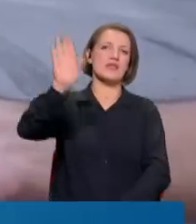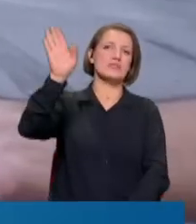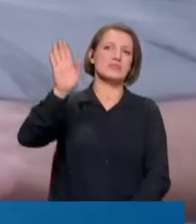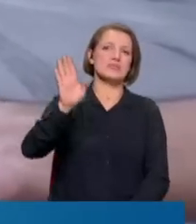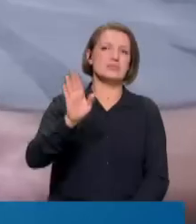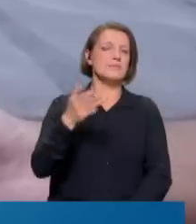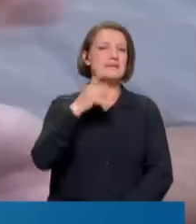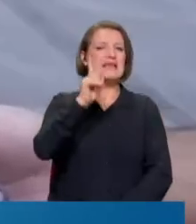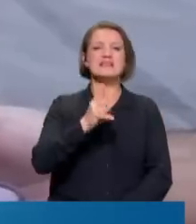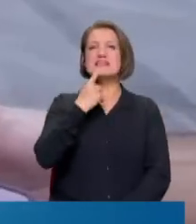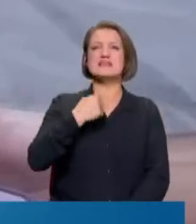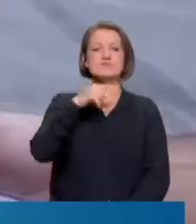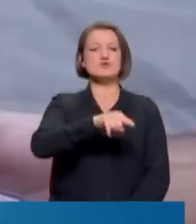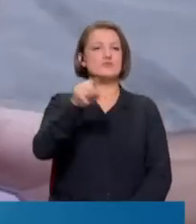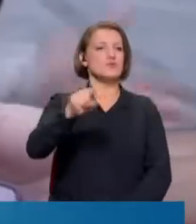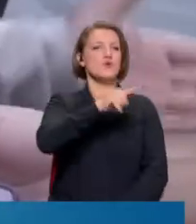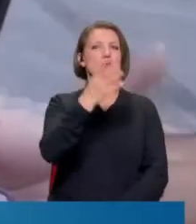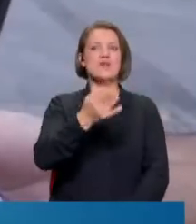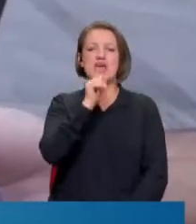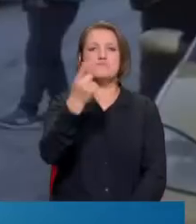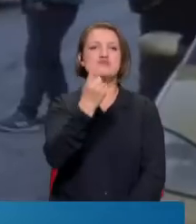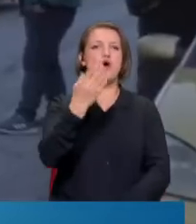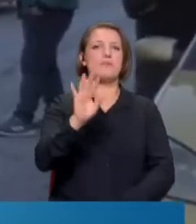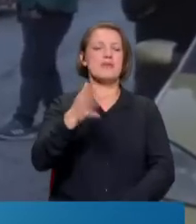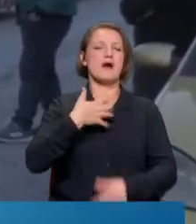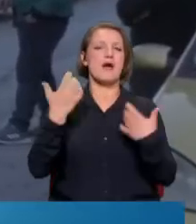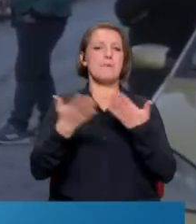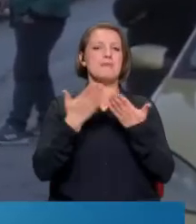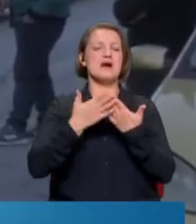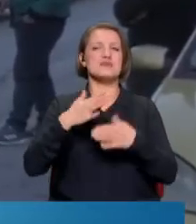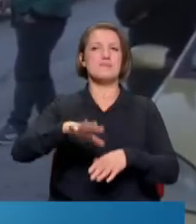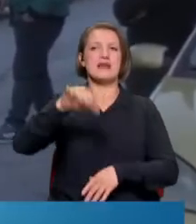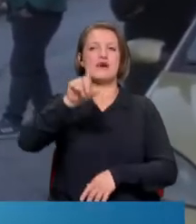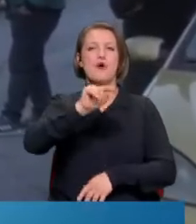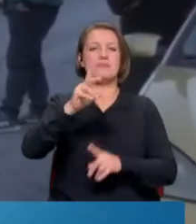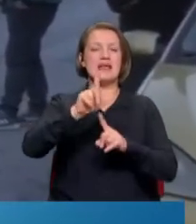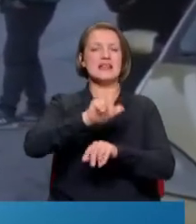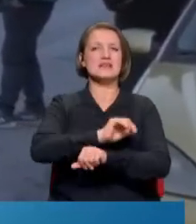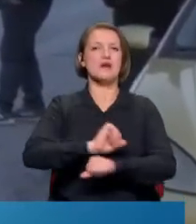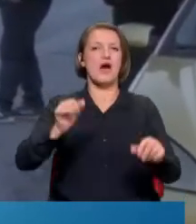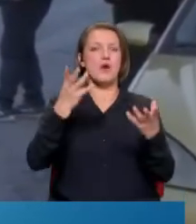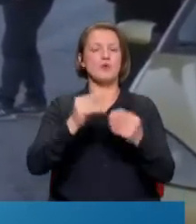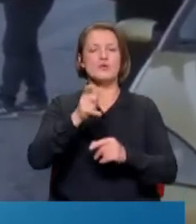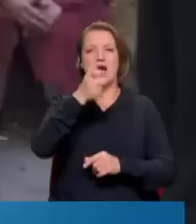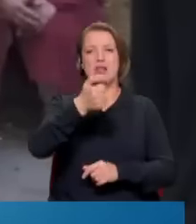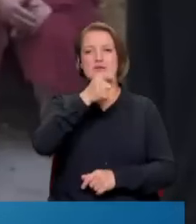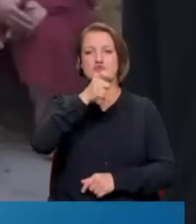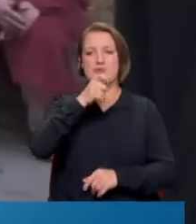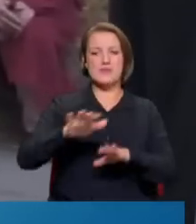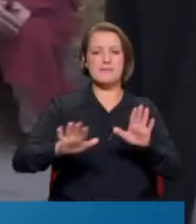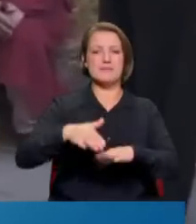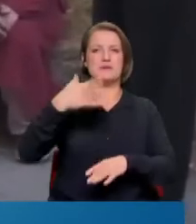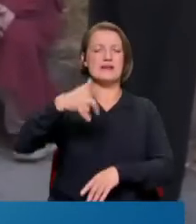Baş konuşuldu şu olacak bu olacak Hiçbir şey olmadı ya Kahramanmaraş merkezli ve 11 ilin etkilendiği 6 Şubat depremlerinin